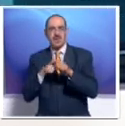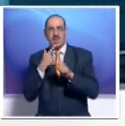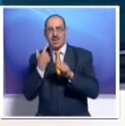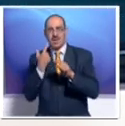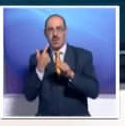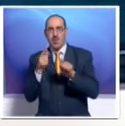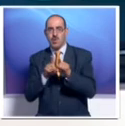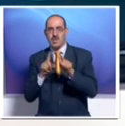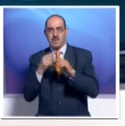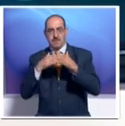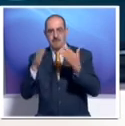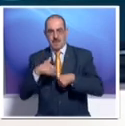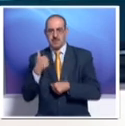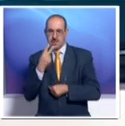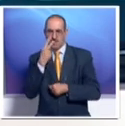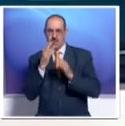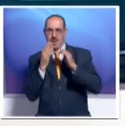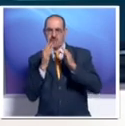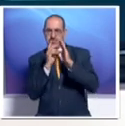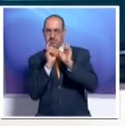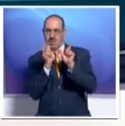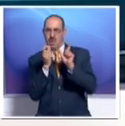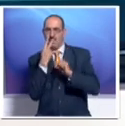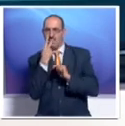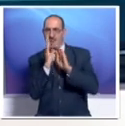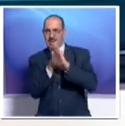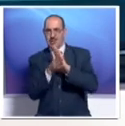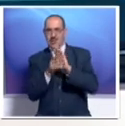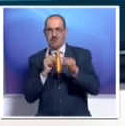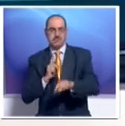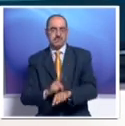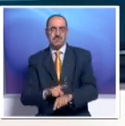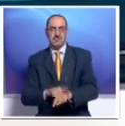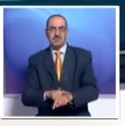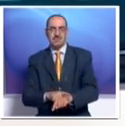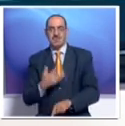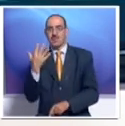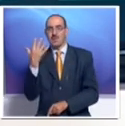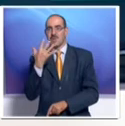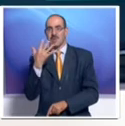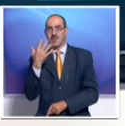حملاوي، وهو اللقاء الذي سيأتيكم مباشرة على القناة الأرضية بداية من الساعة